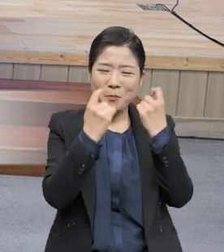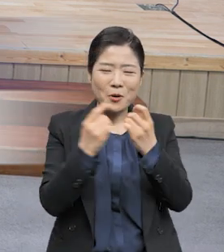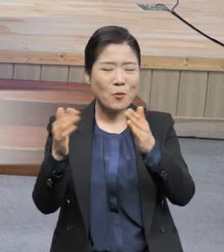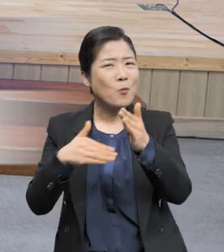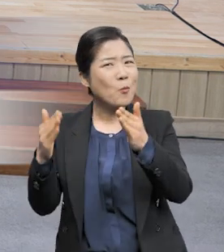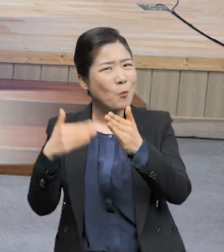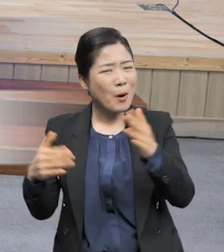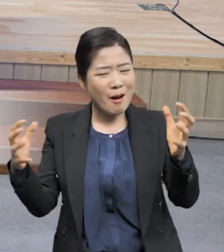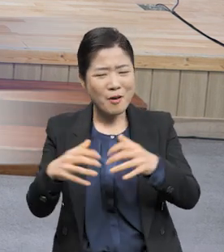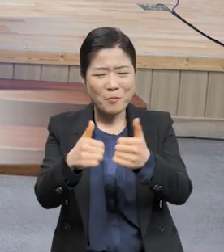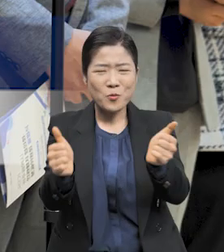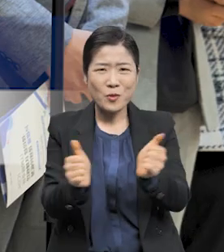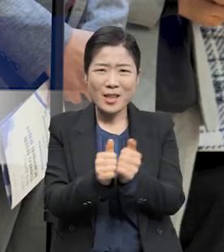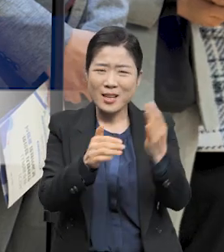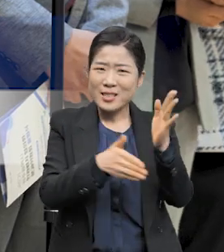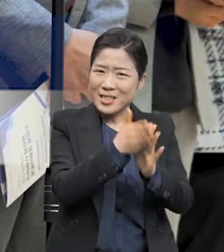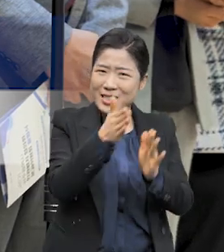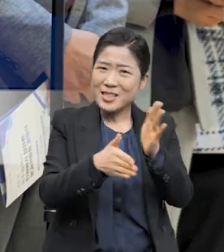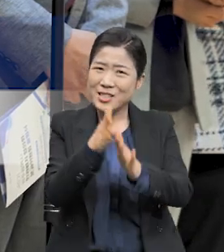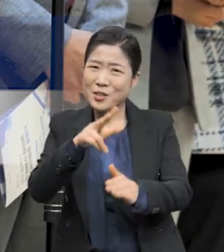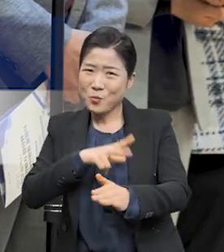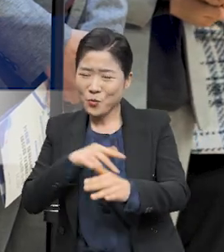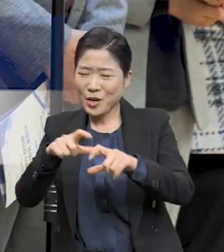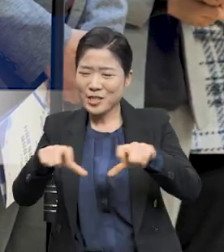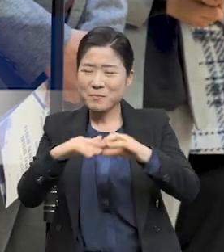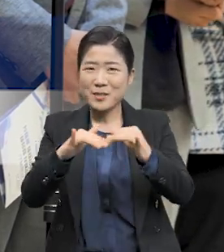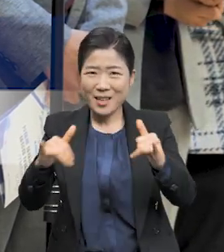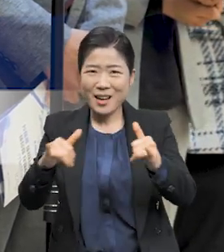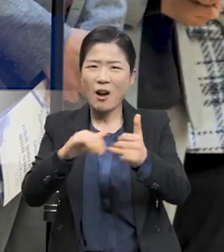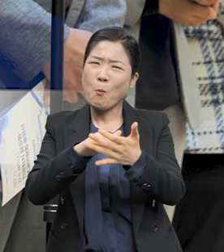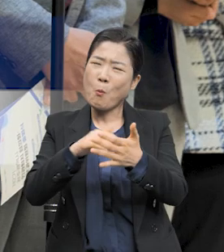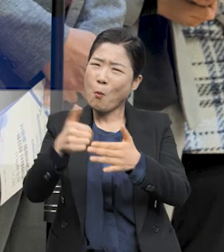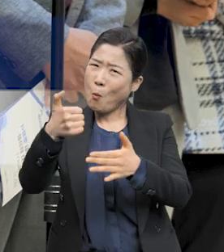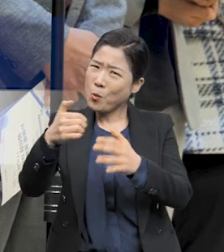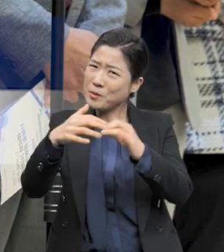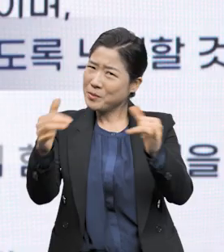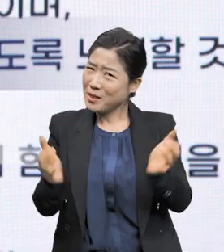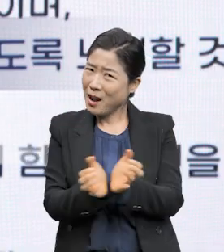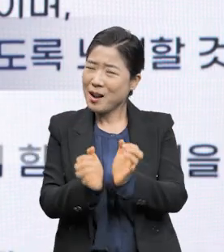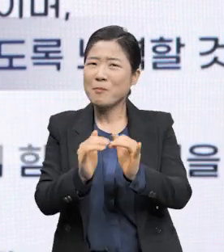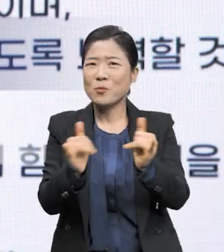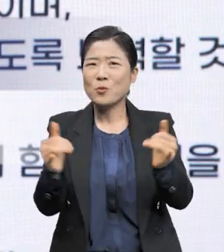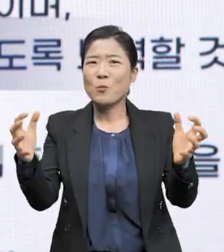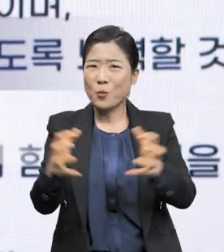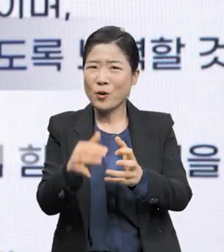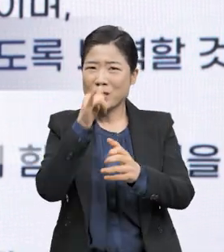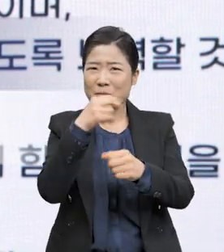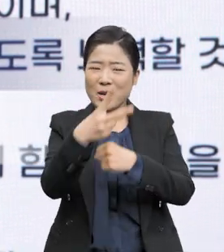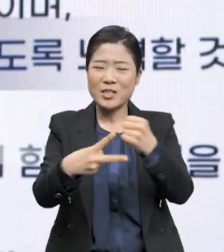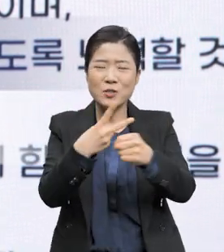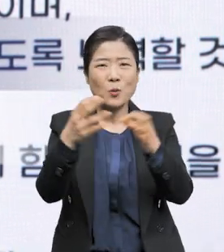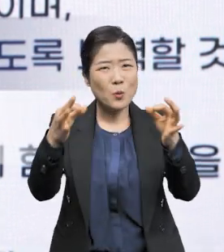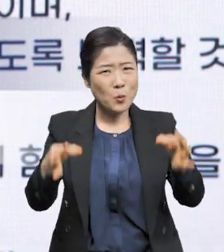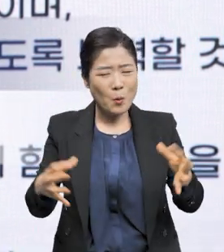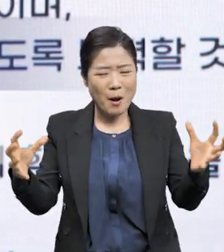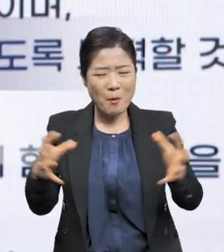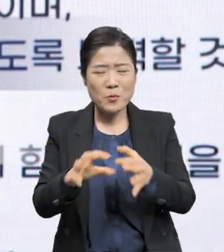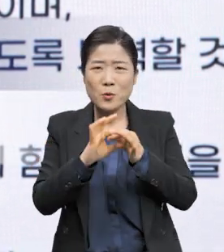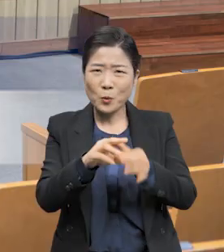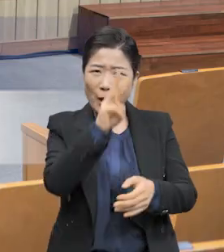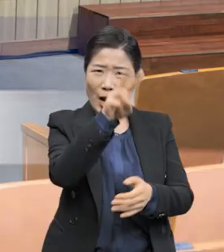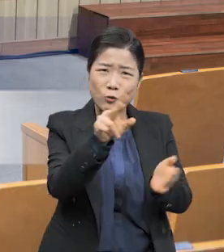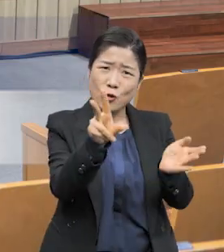민관협치협의회는 시와시의회 시민단체 일반 시민 등 50명의 위원으로 구성됐으며 향후 2년간 협치를